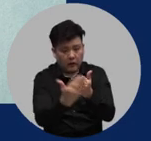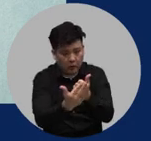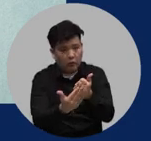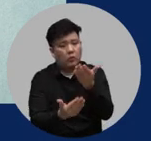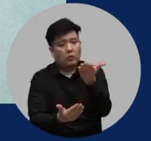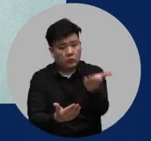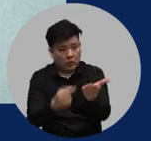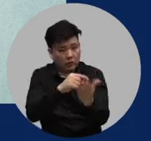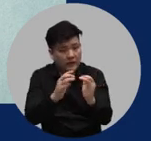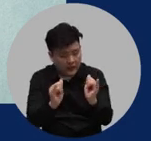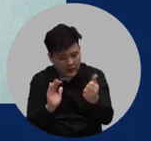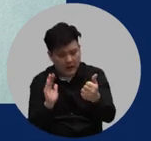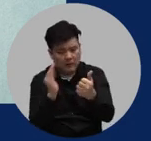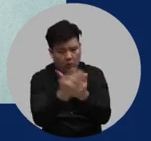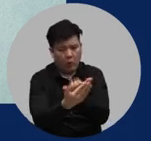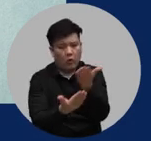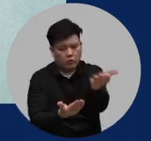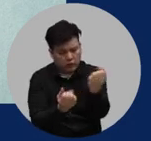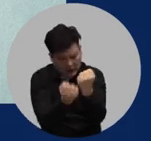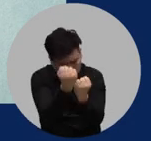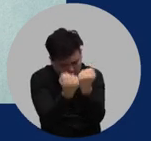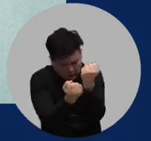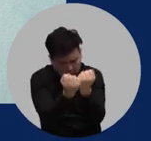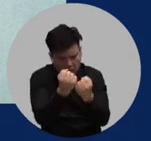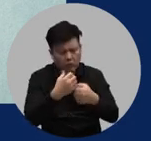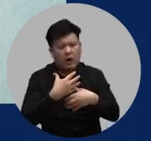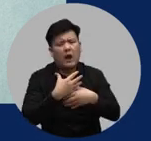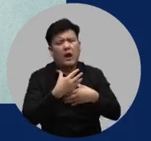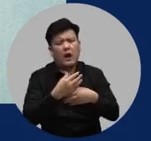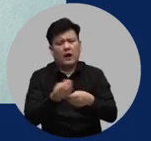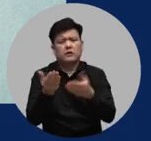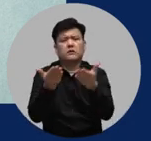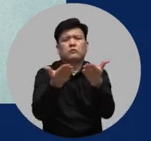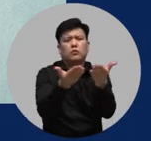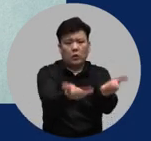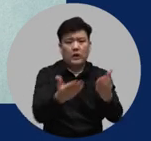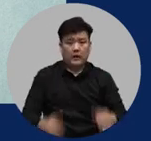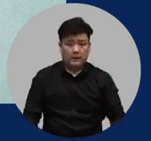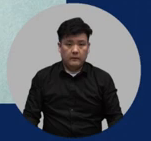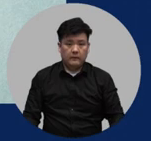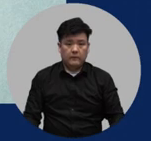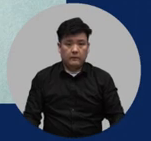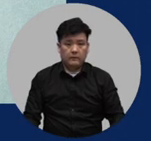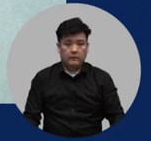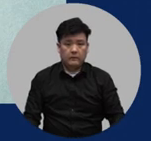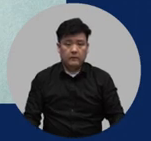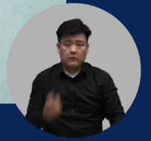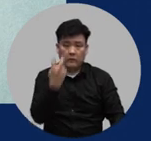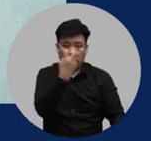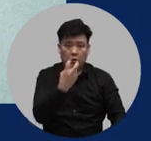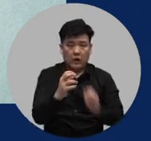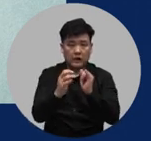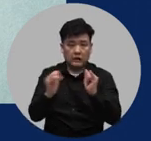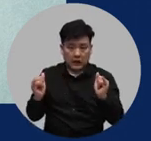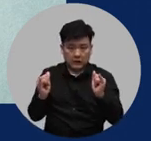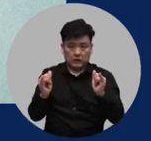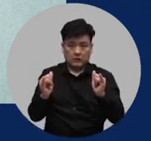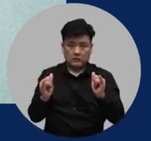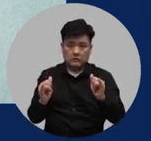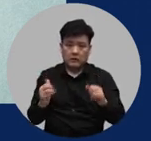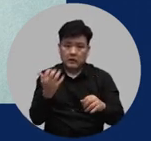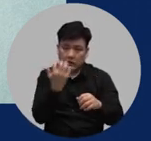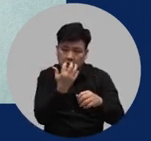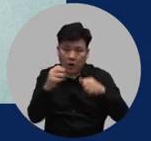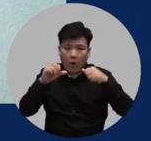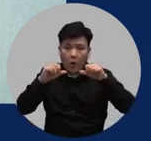피해자를 보호할 것이라는 사실을 주지시키고 안심시켜야 합니다. 관리자는 사내 성희롱 처리